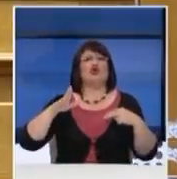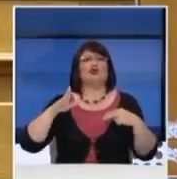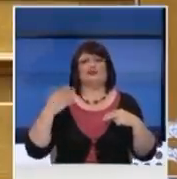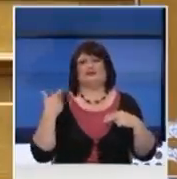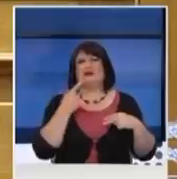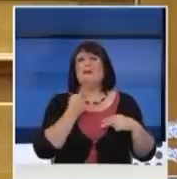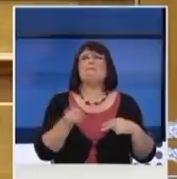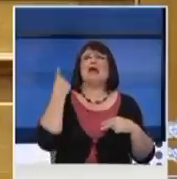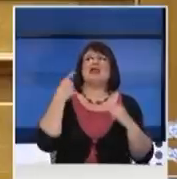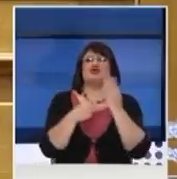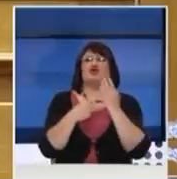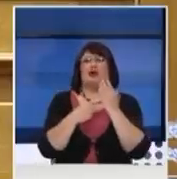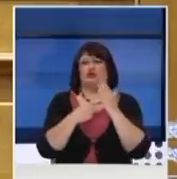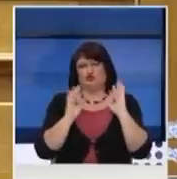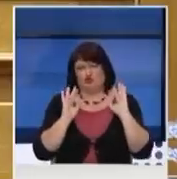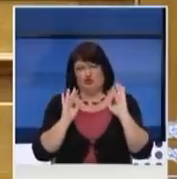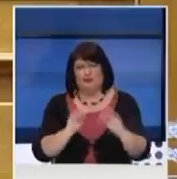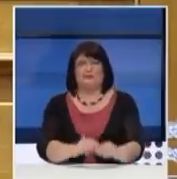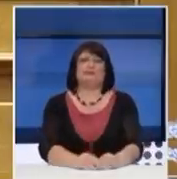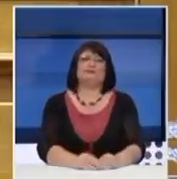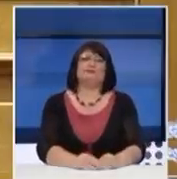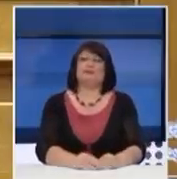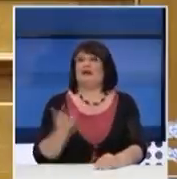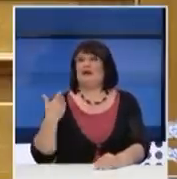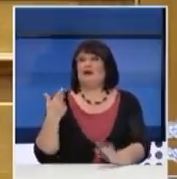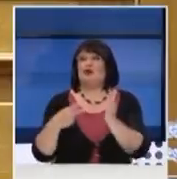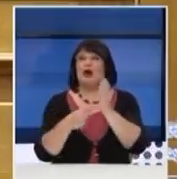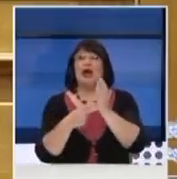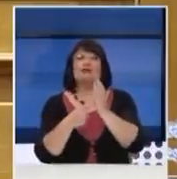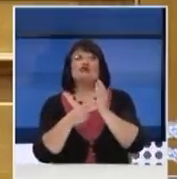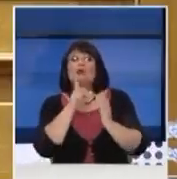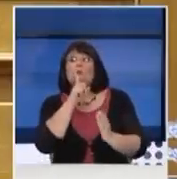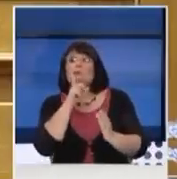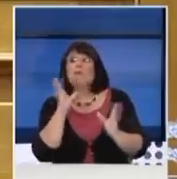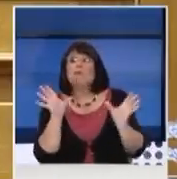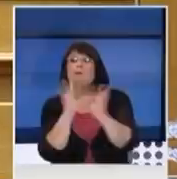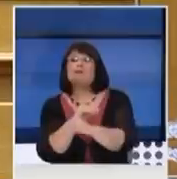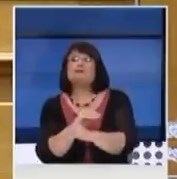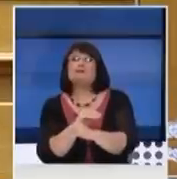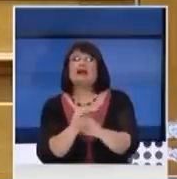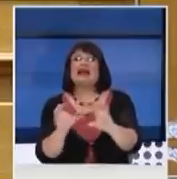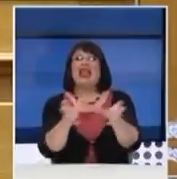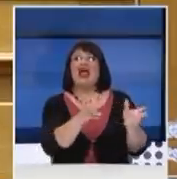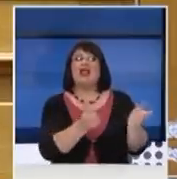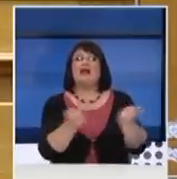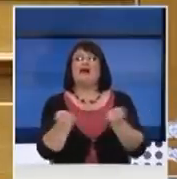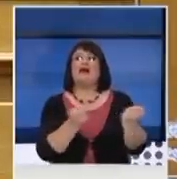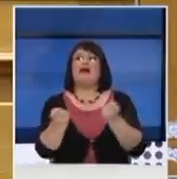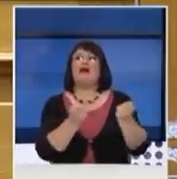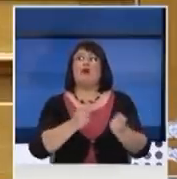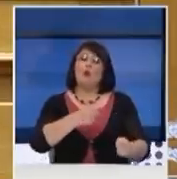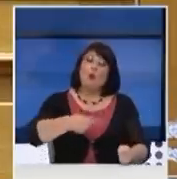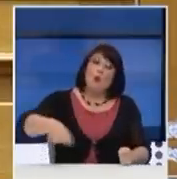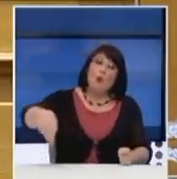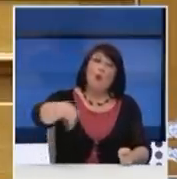του 20. Ξέρετε ποια ήταν η δήλωση αυτή που την έκρυψαν όλα τα κανάλια. Γιατί τα κανάλια τα ελέγχετε. Ελέγχετε όλα τα